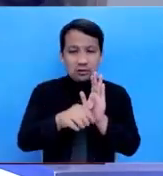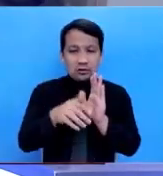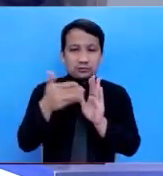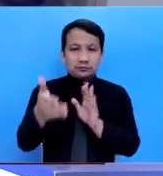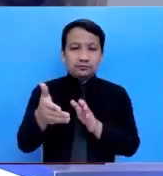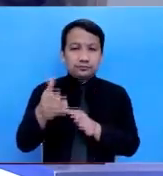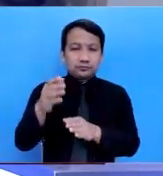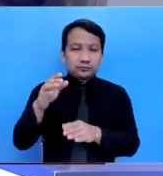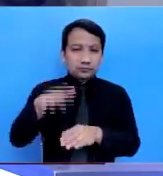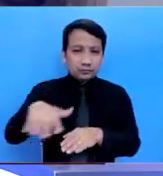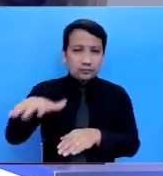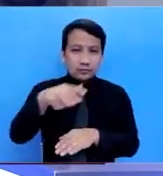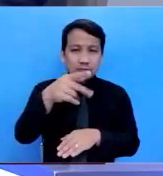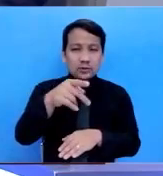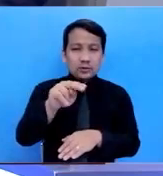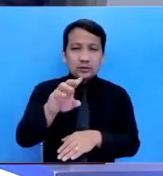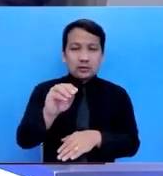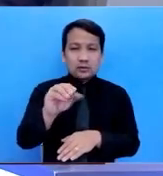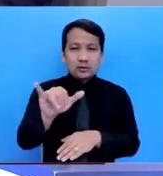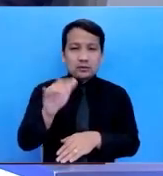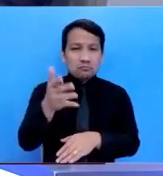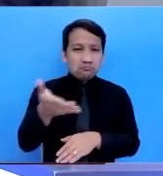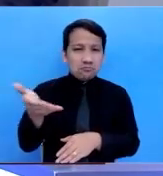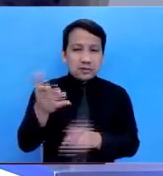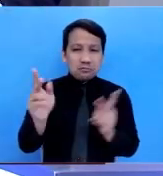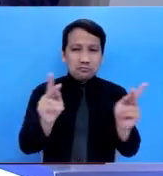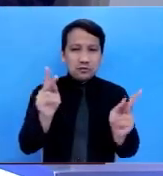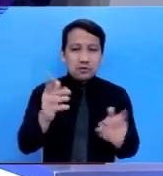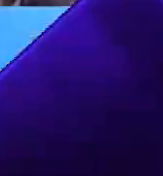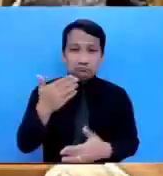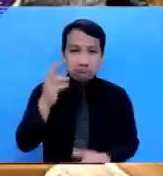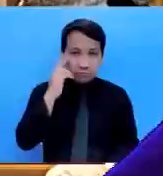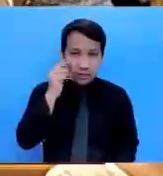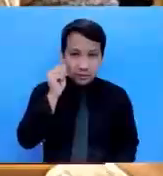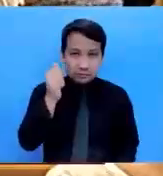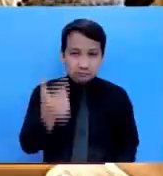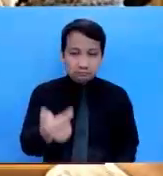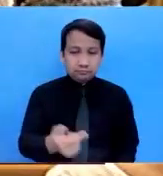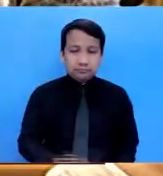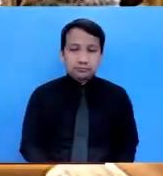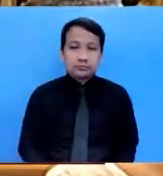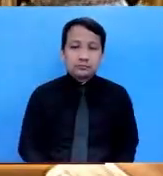Pinoy sa taumbayan. Nasa frontline balitang yan si Ryan Ang.